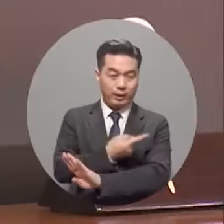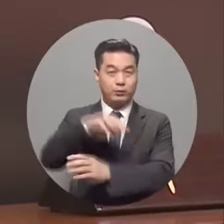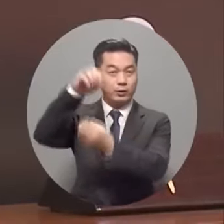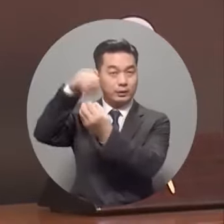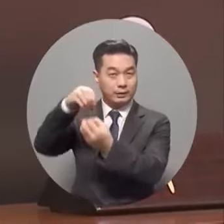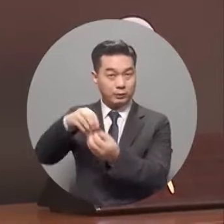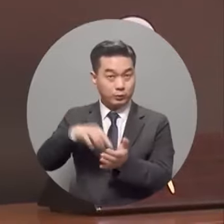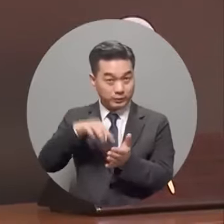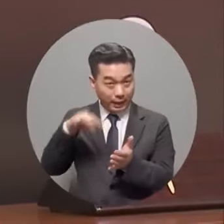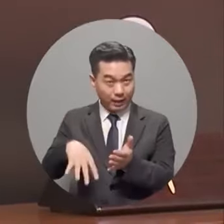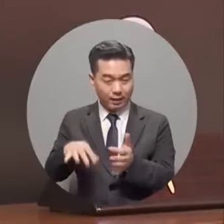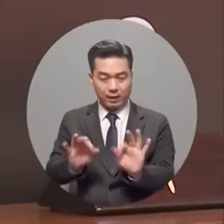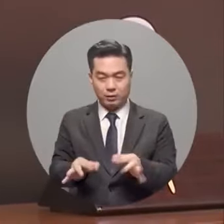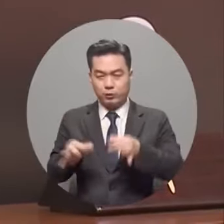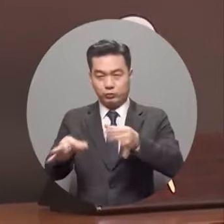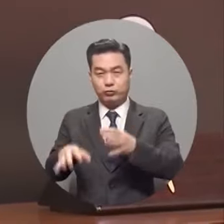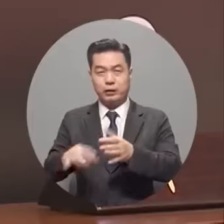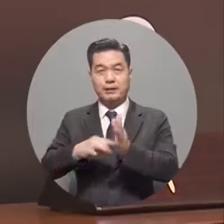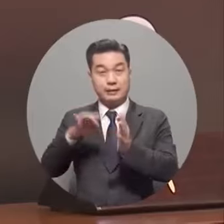금융